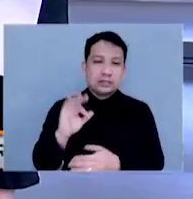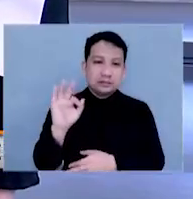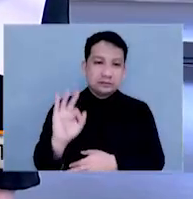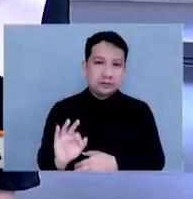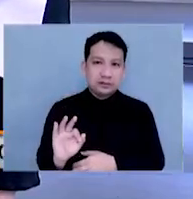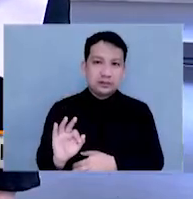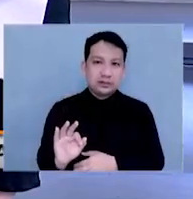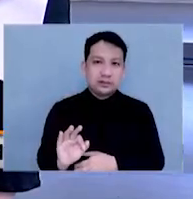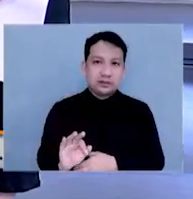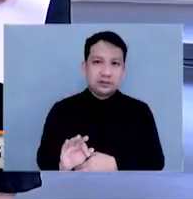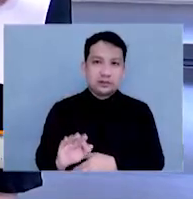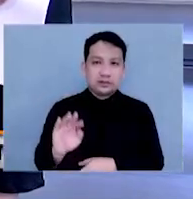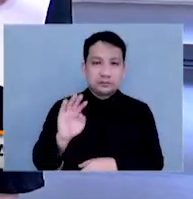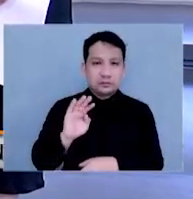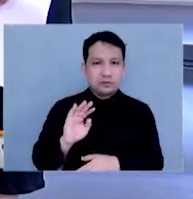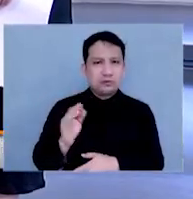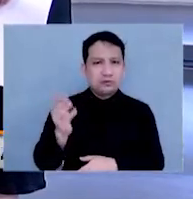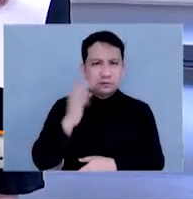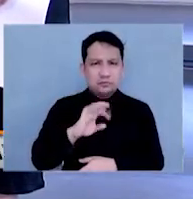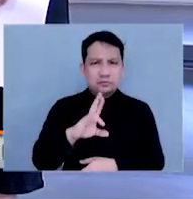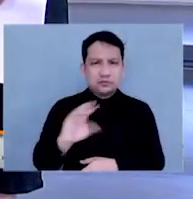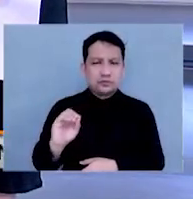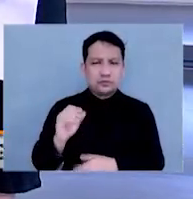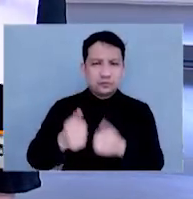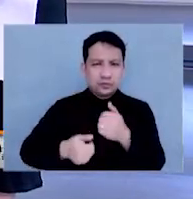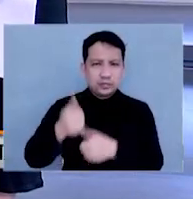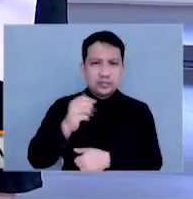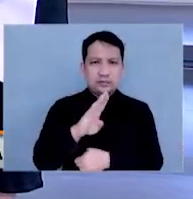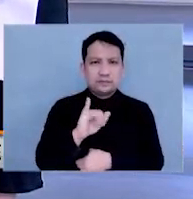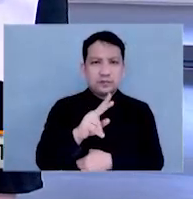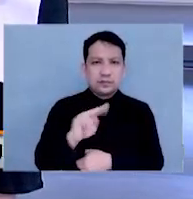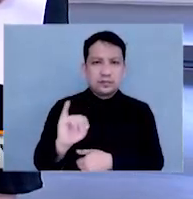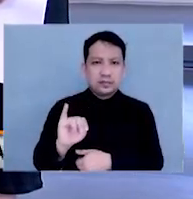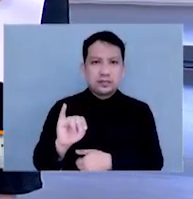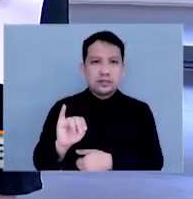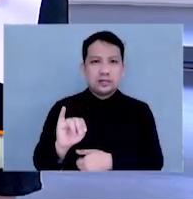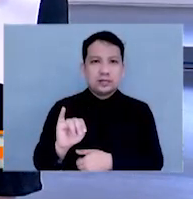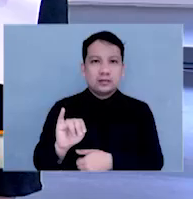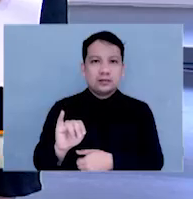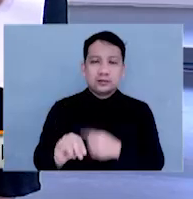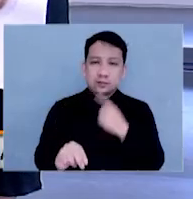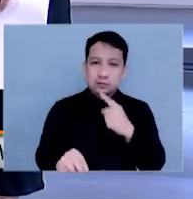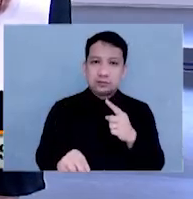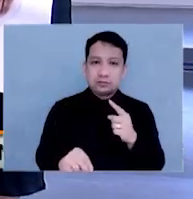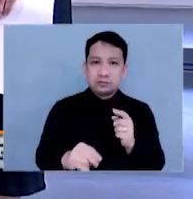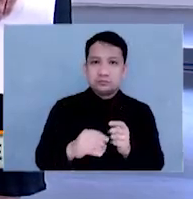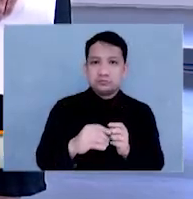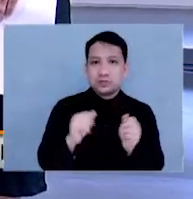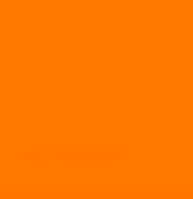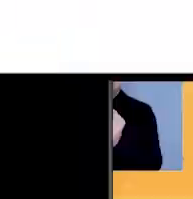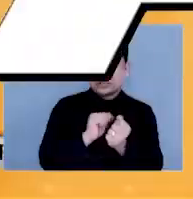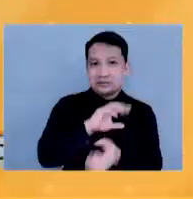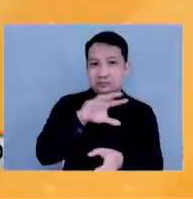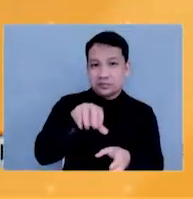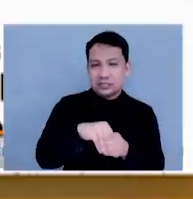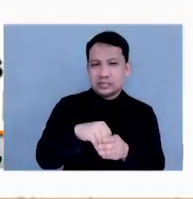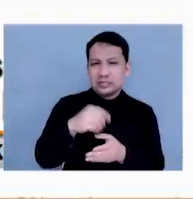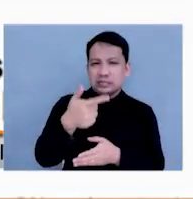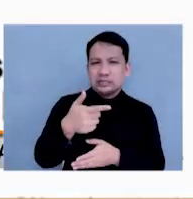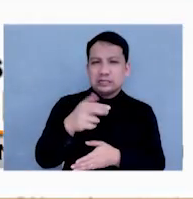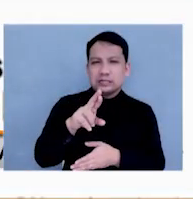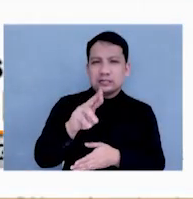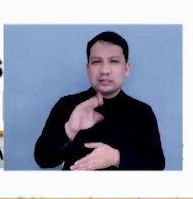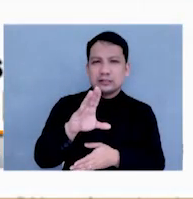born to win talaga ang ating nation's girl group na BINI. Dahil ang grupo na feature ng Grammys sa website